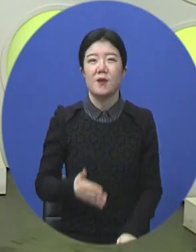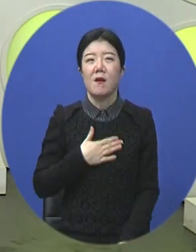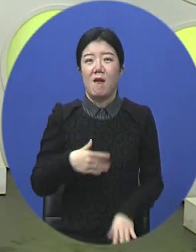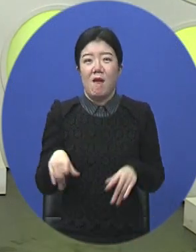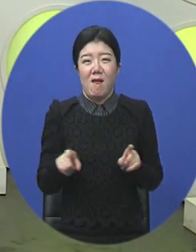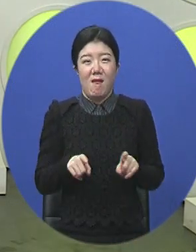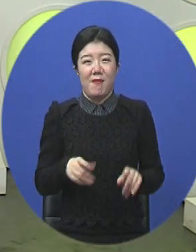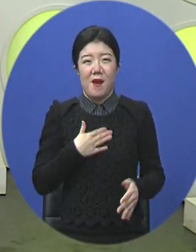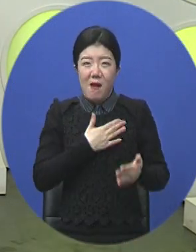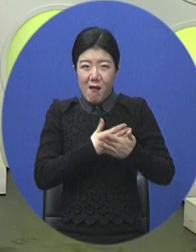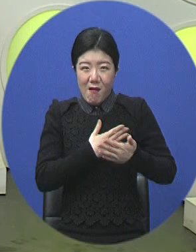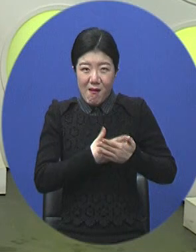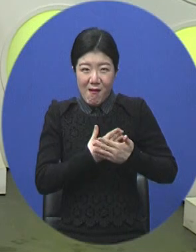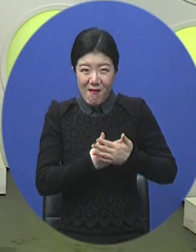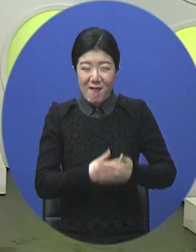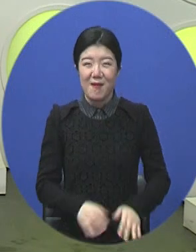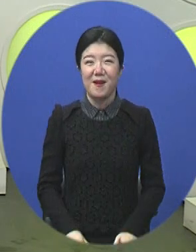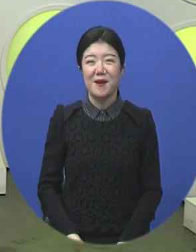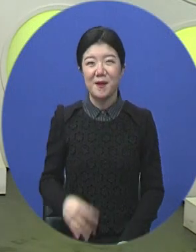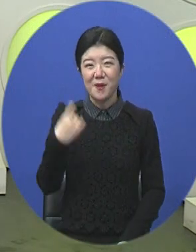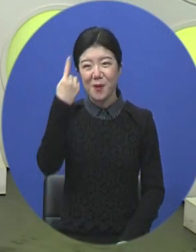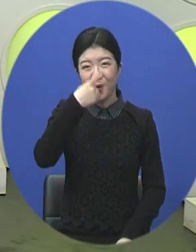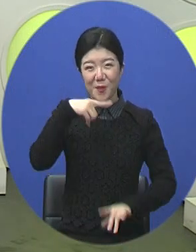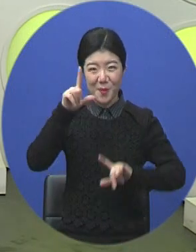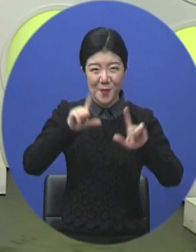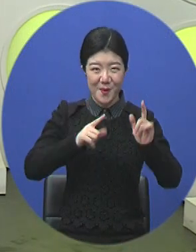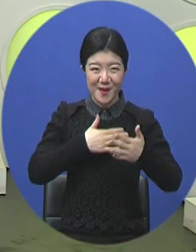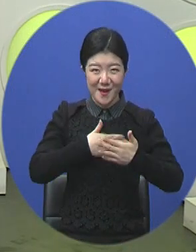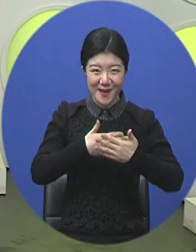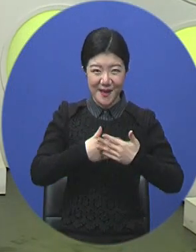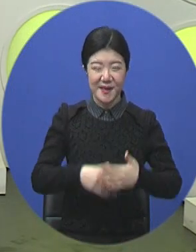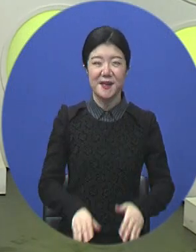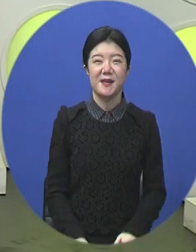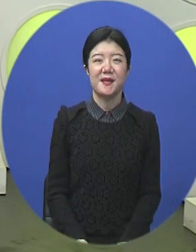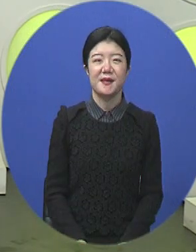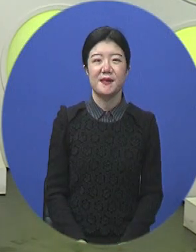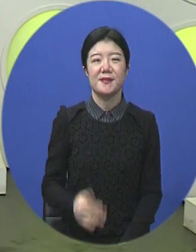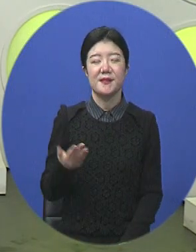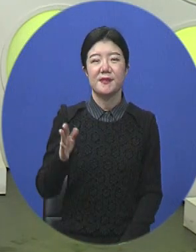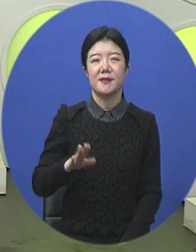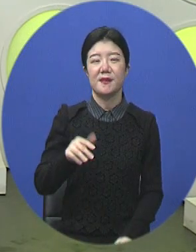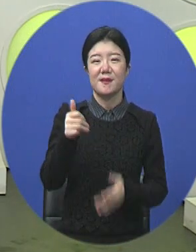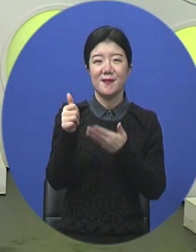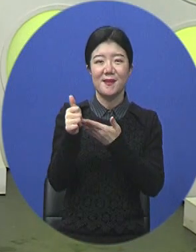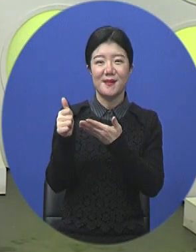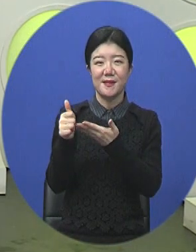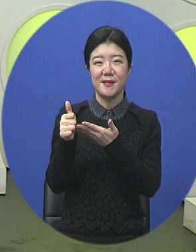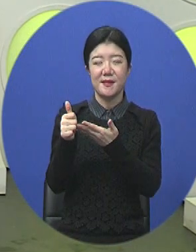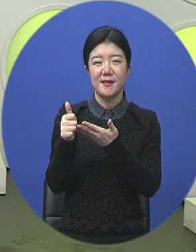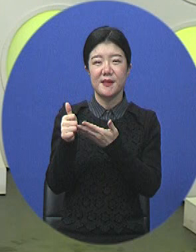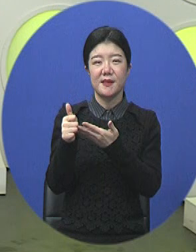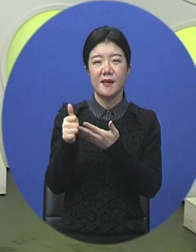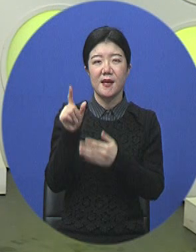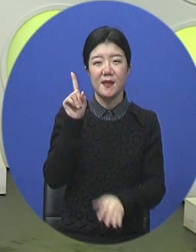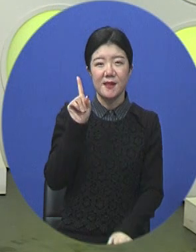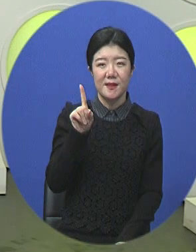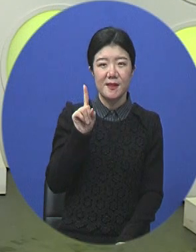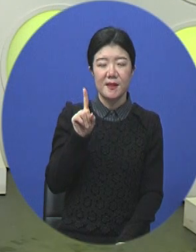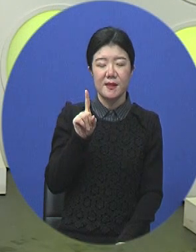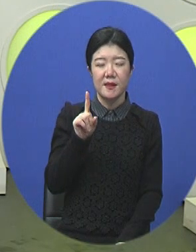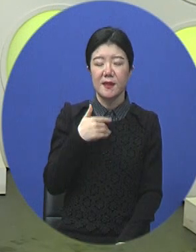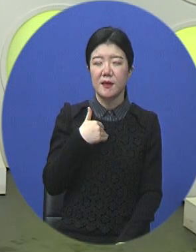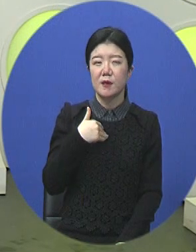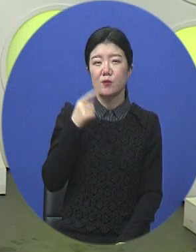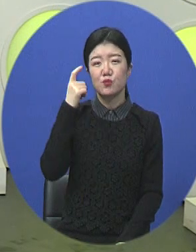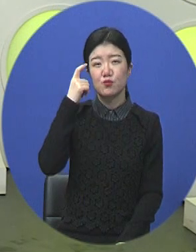같아요. 긴장했어요, 아, 아버님. 그러니까 딱 긴장한 게 너무 보이셔가지고. 그런데 정호영 선생님, 네. 한 가지 저뭐